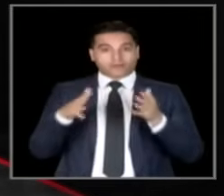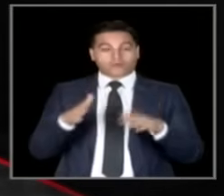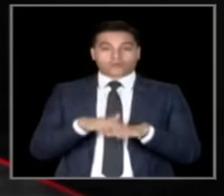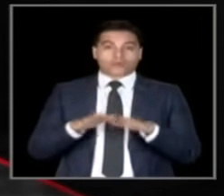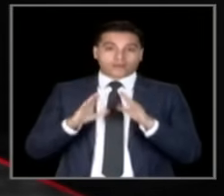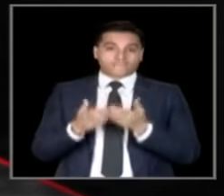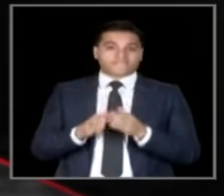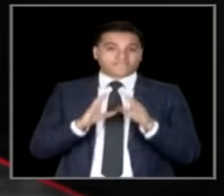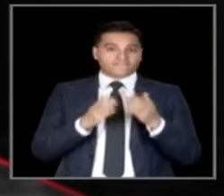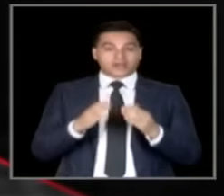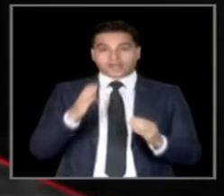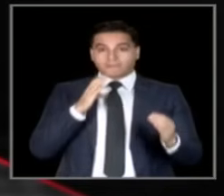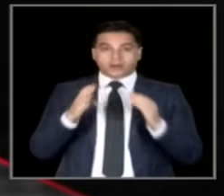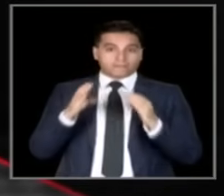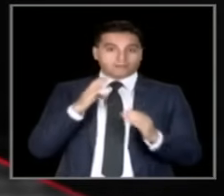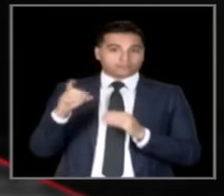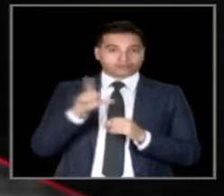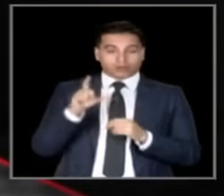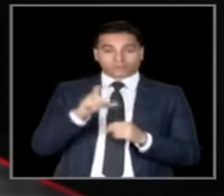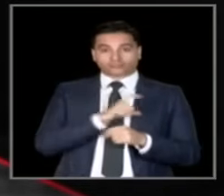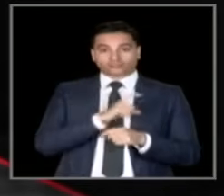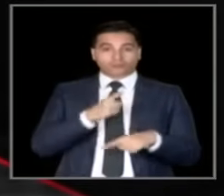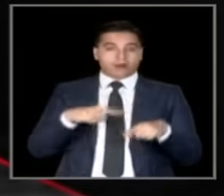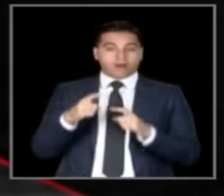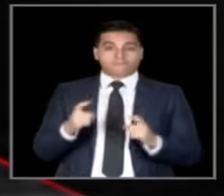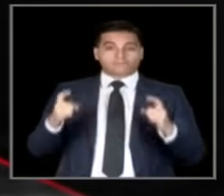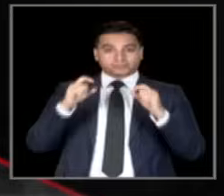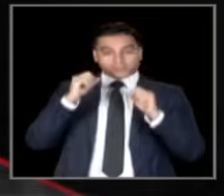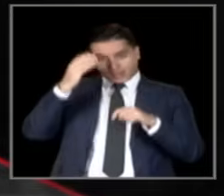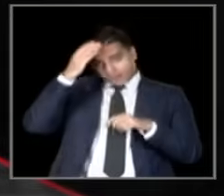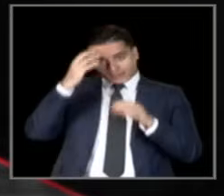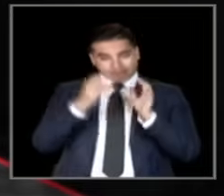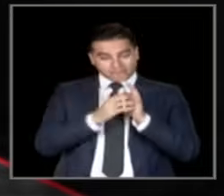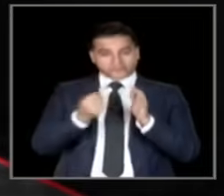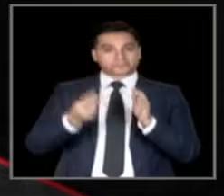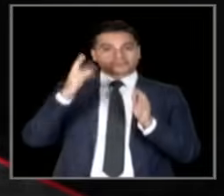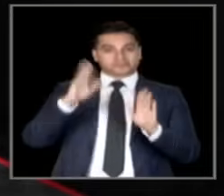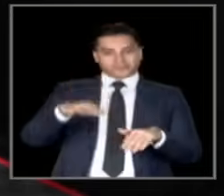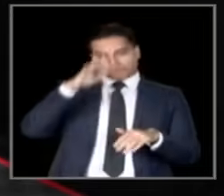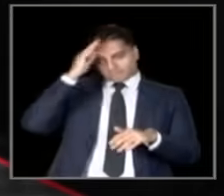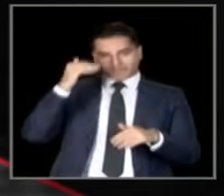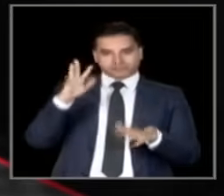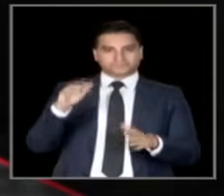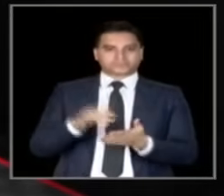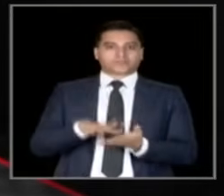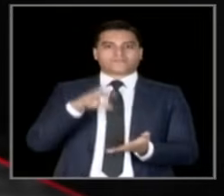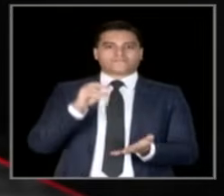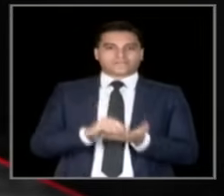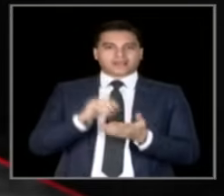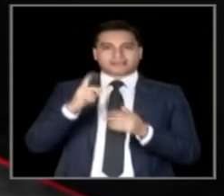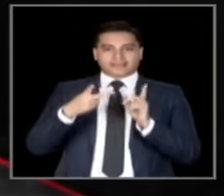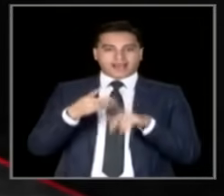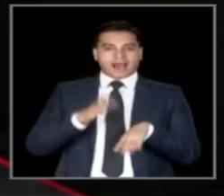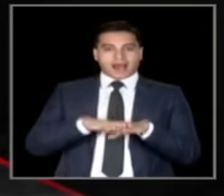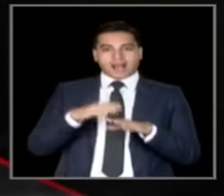المكسب الأكبر إن كل إجابة صحيحة من طلاب بطولة العباقرة جامعات حتساوي مبلغ نقدي. في المرحلة